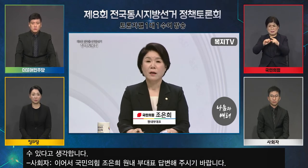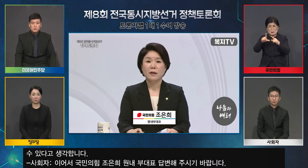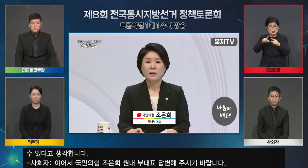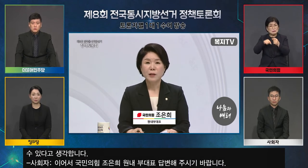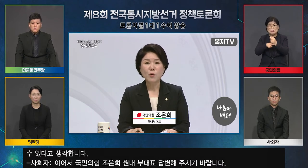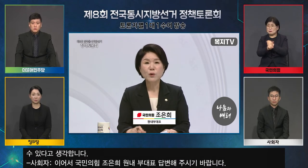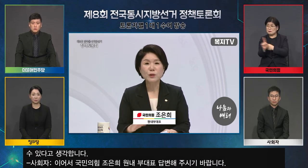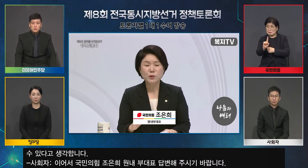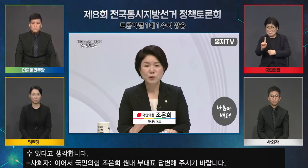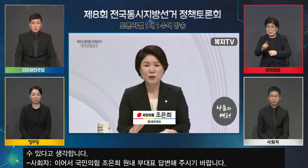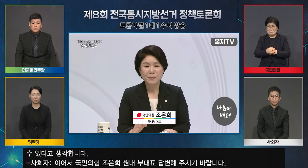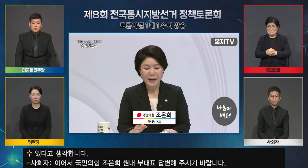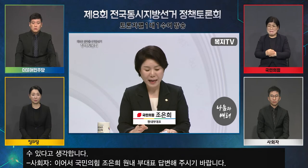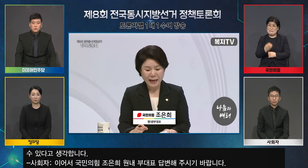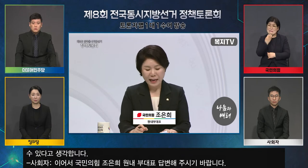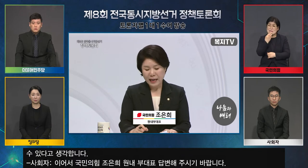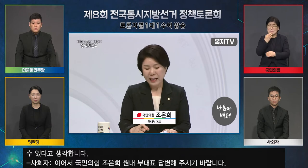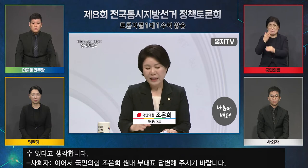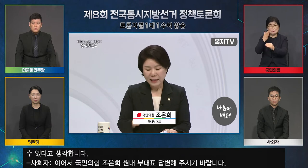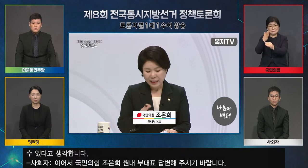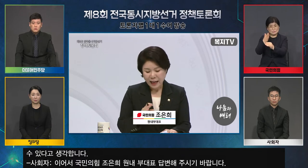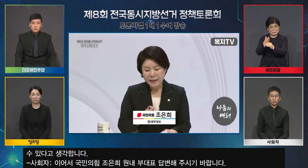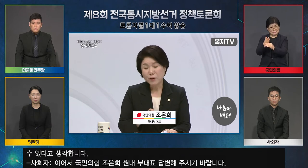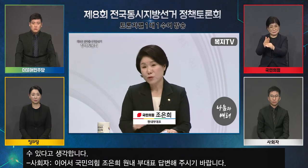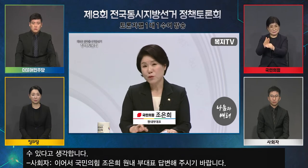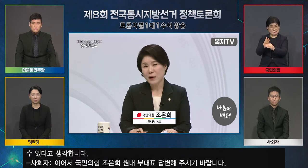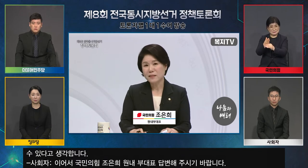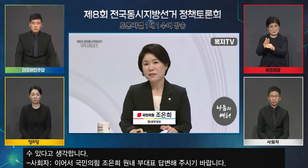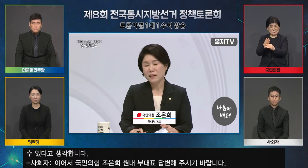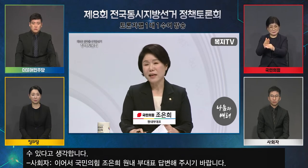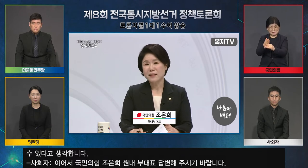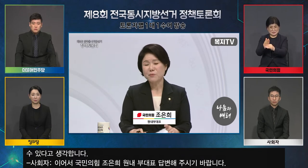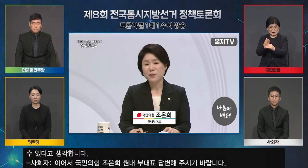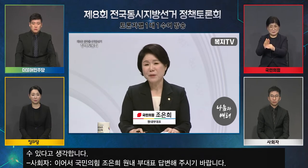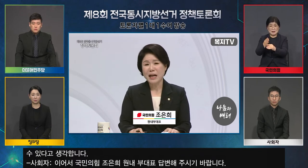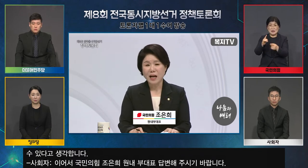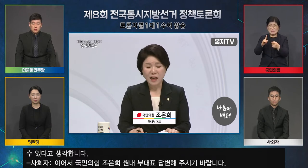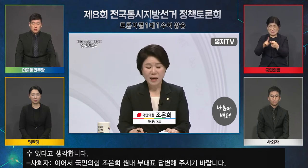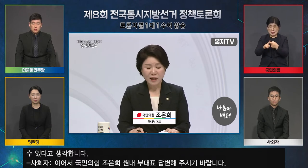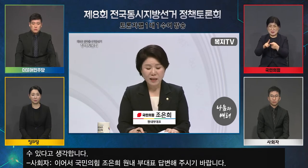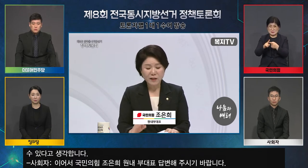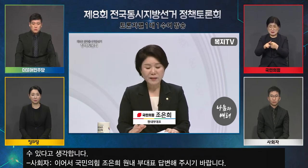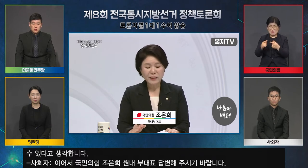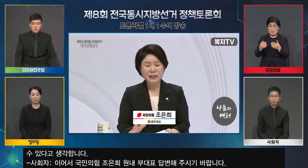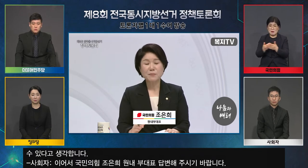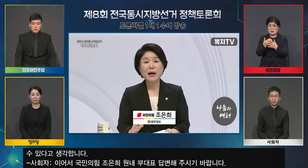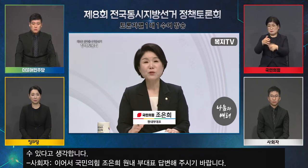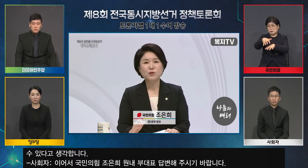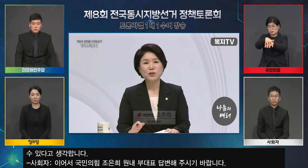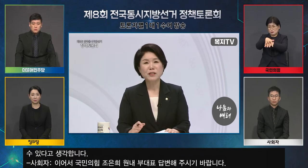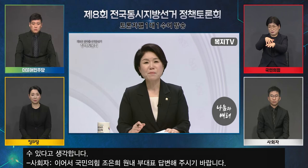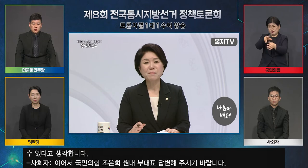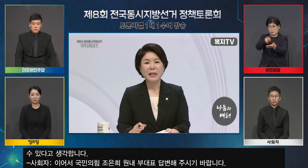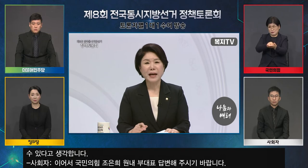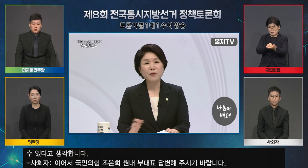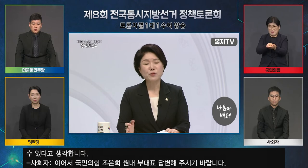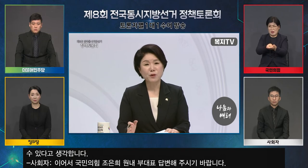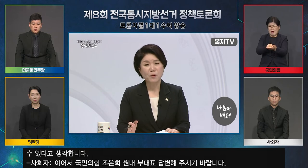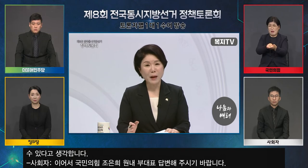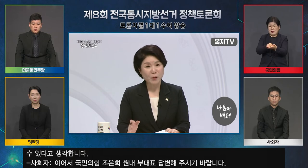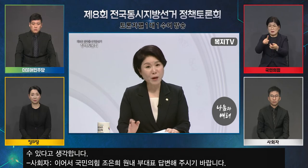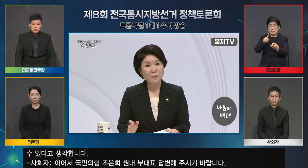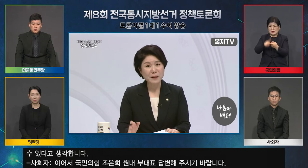서울 중심의 단핵구조 발전 전략 때문입니다. 이것을 지방중심